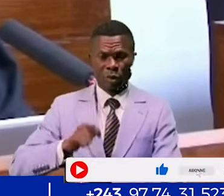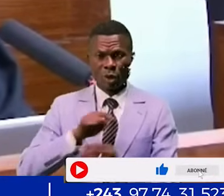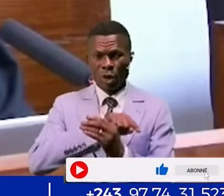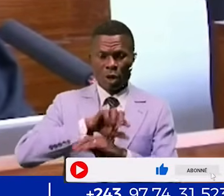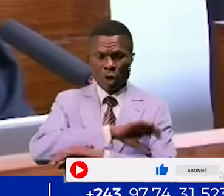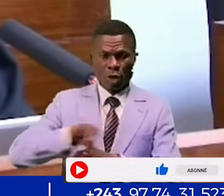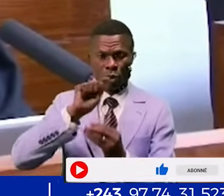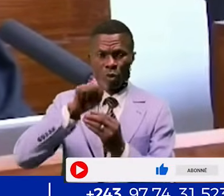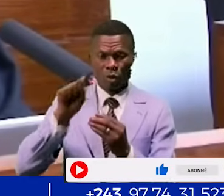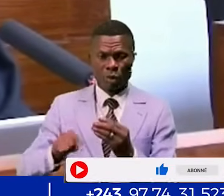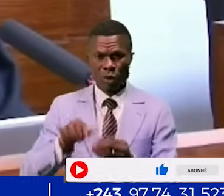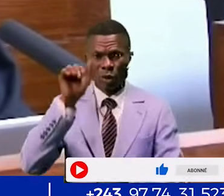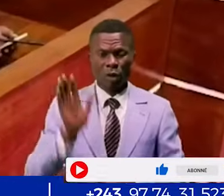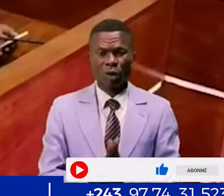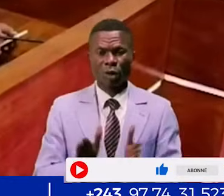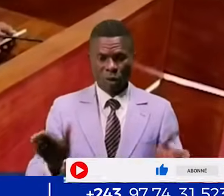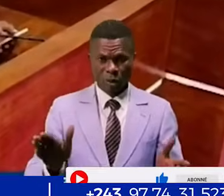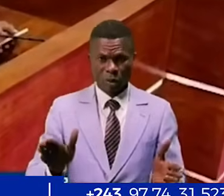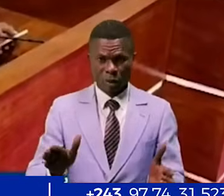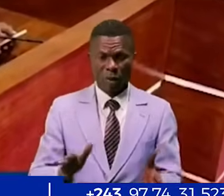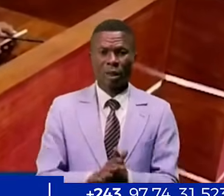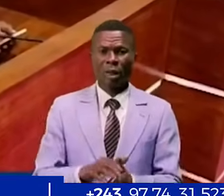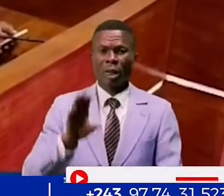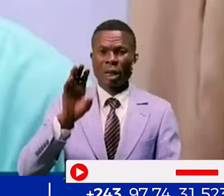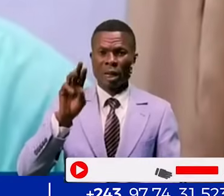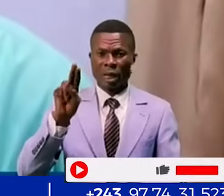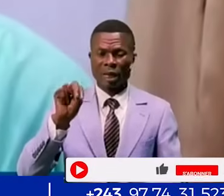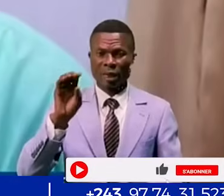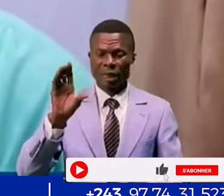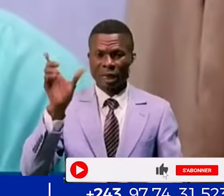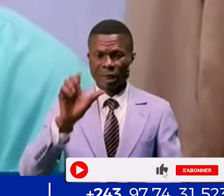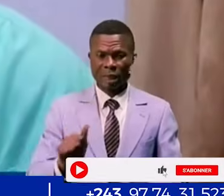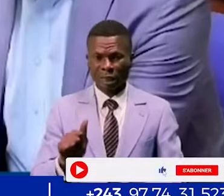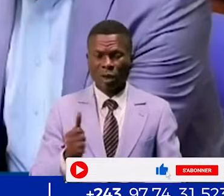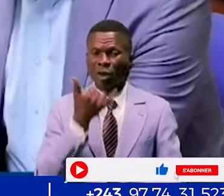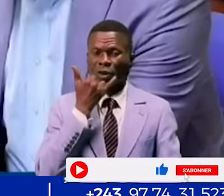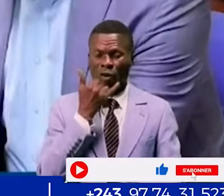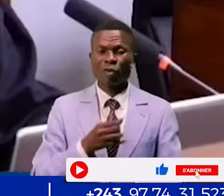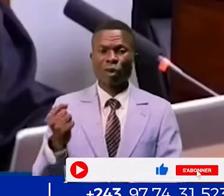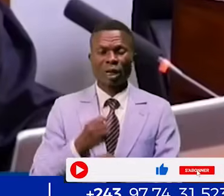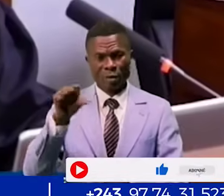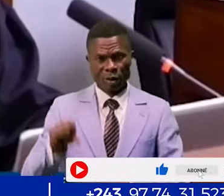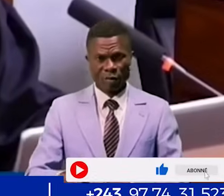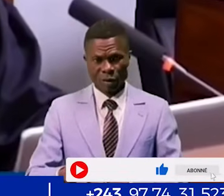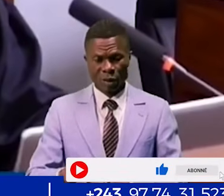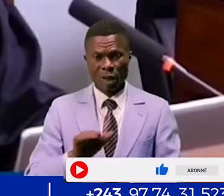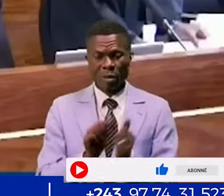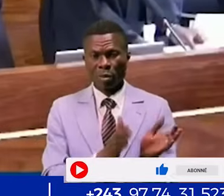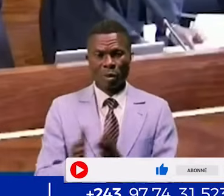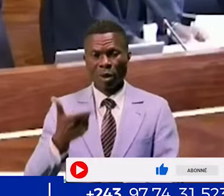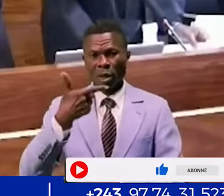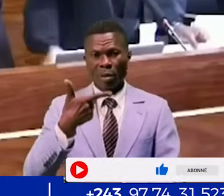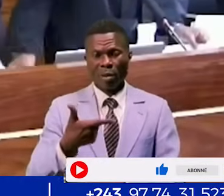comptes concernera le directeur général de la Metelsat, poursuivi également pour faute de gestion. Affaire fixée au